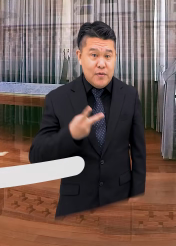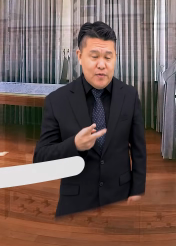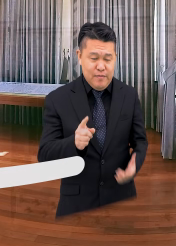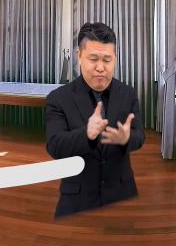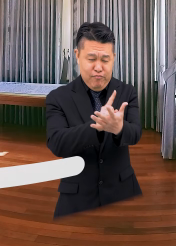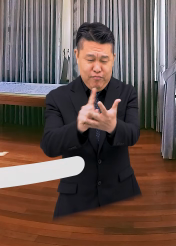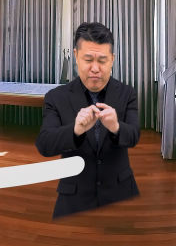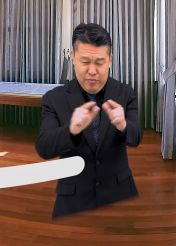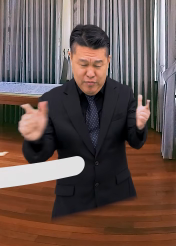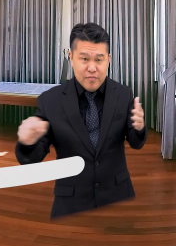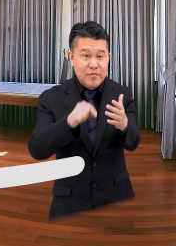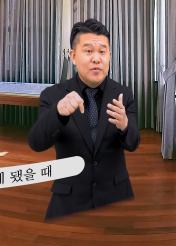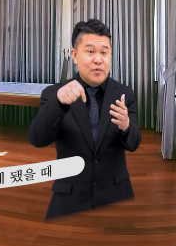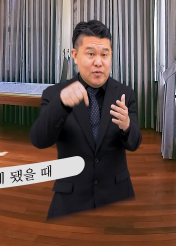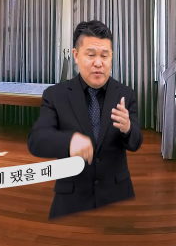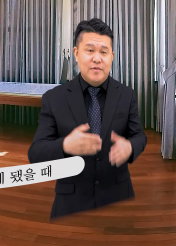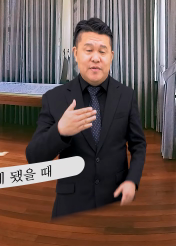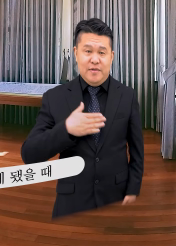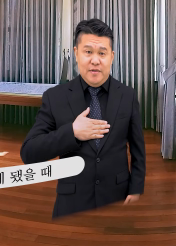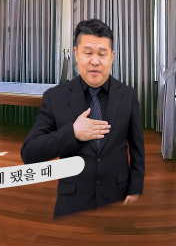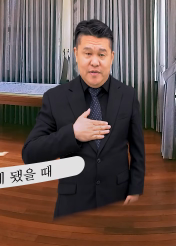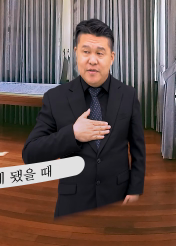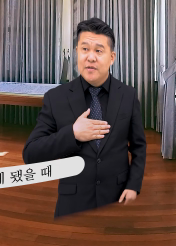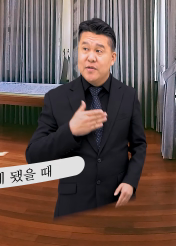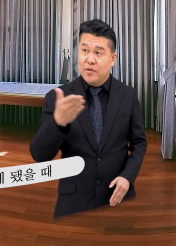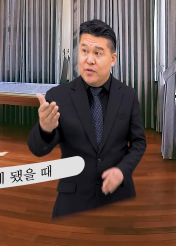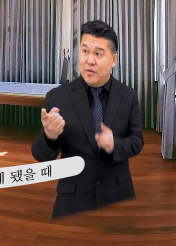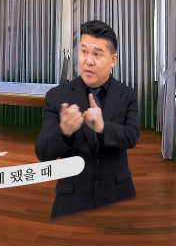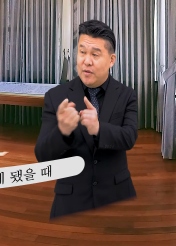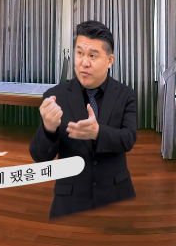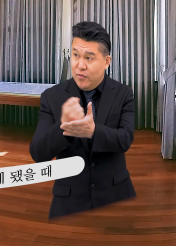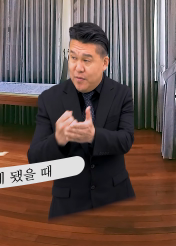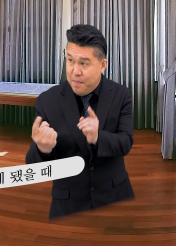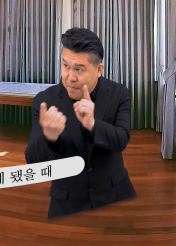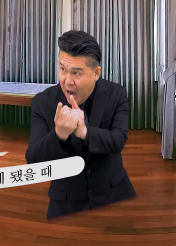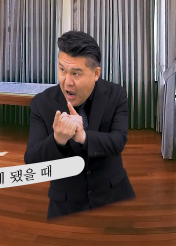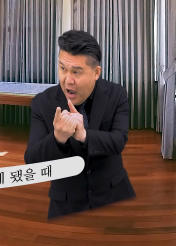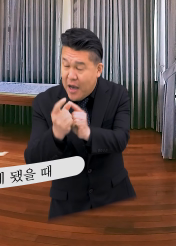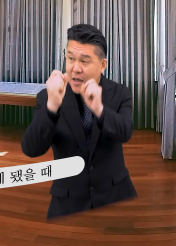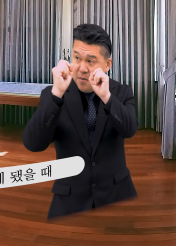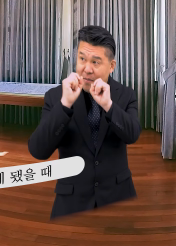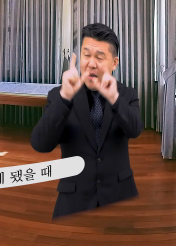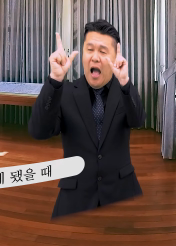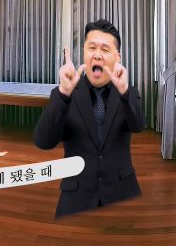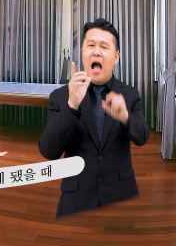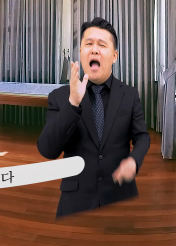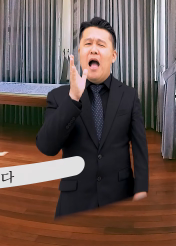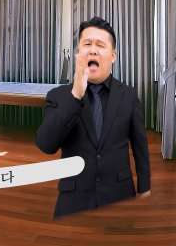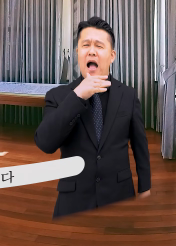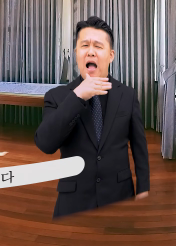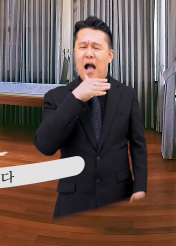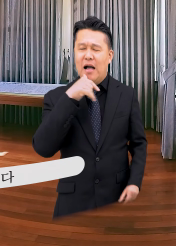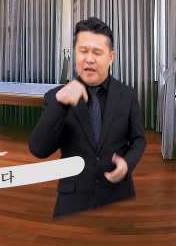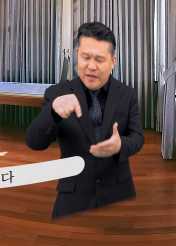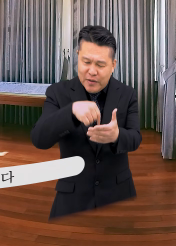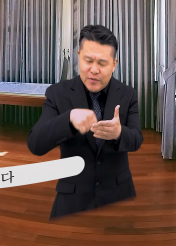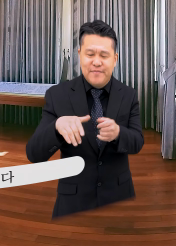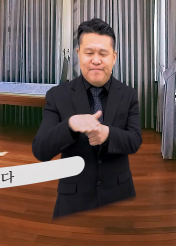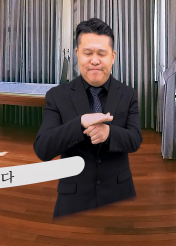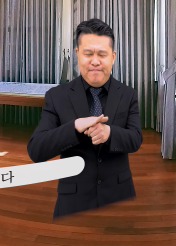그리고 수많은 인연 속 나 또한 너의 우연이었다는 걸 깨닫게 됐을 때 비로소